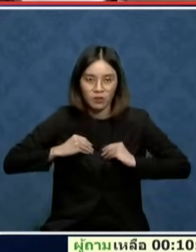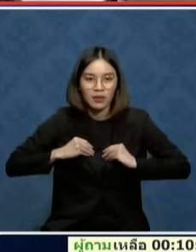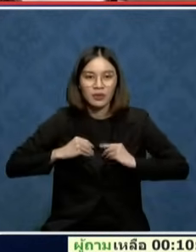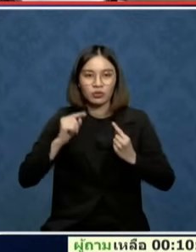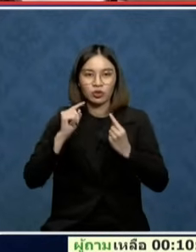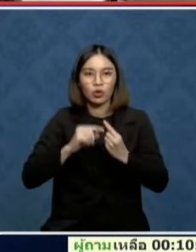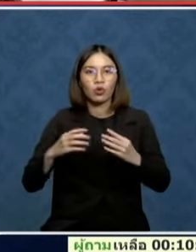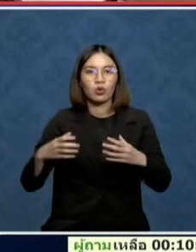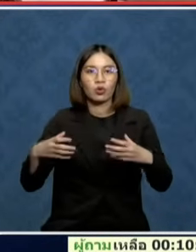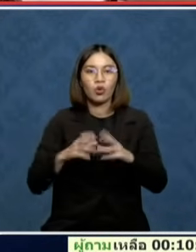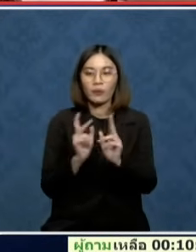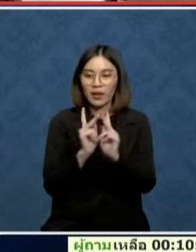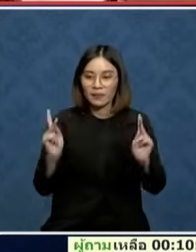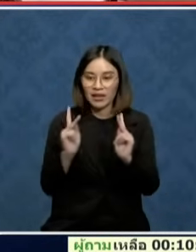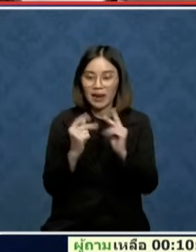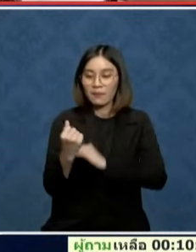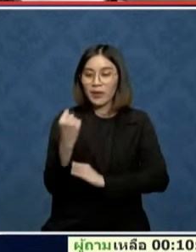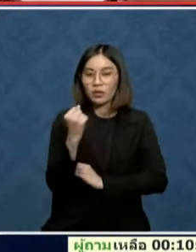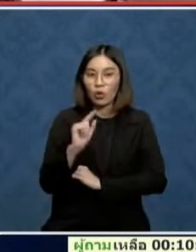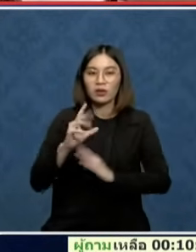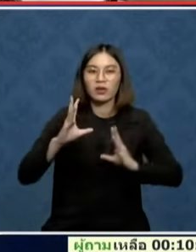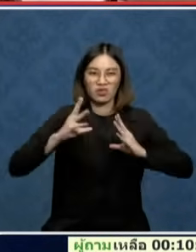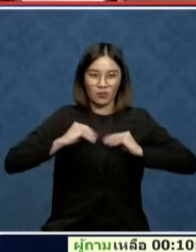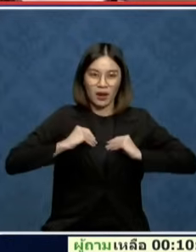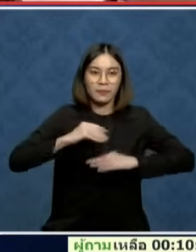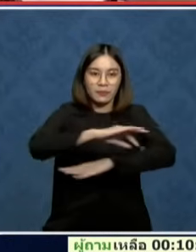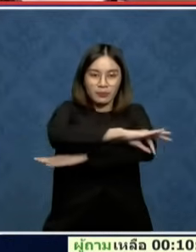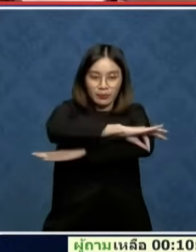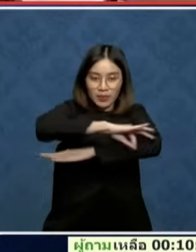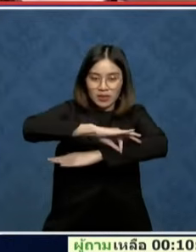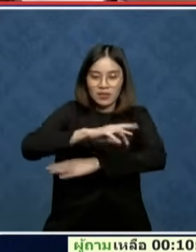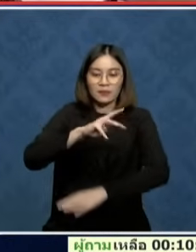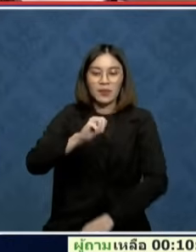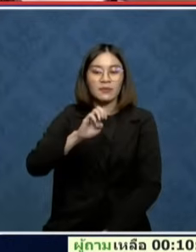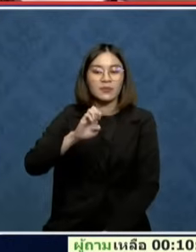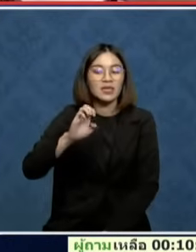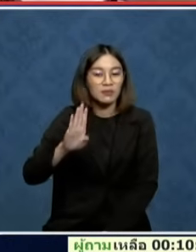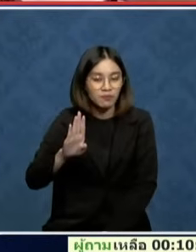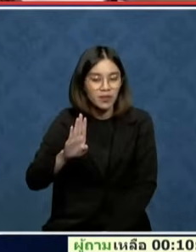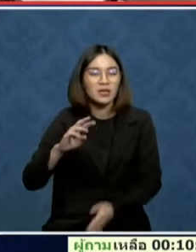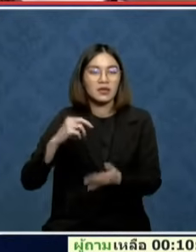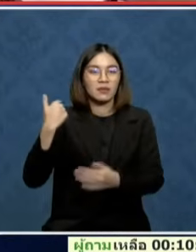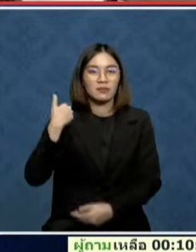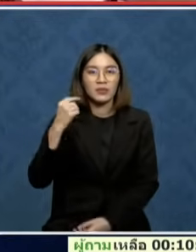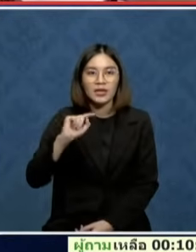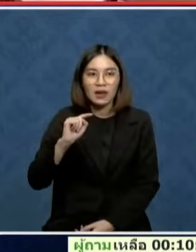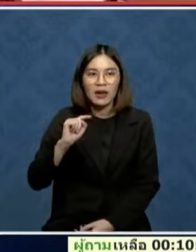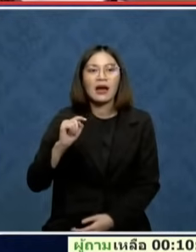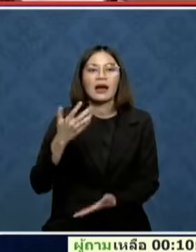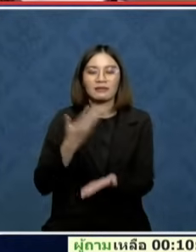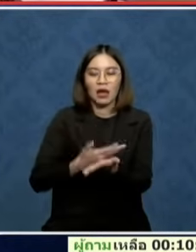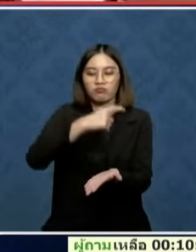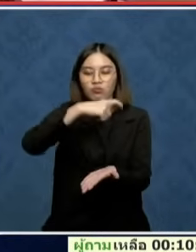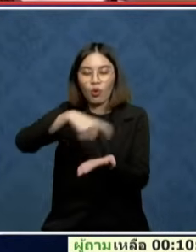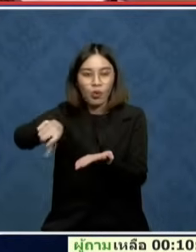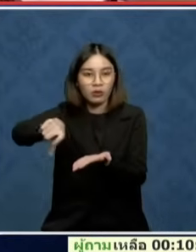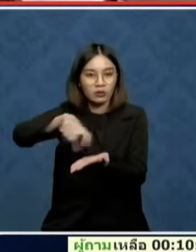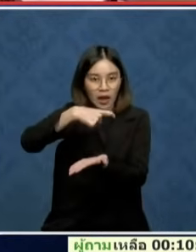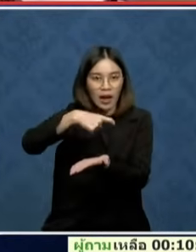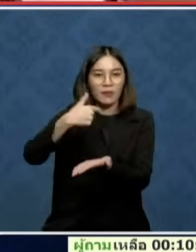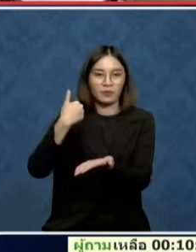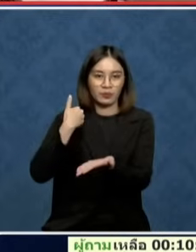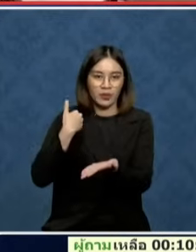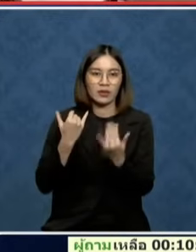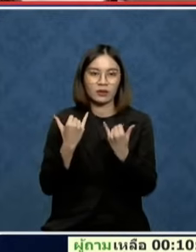กรรมาธิการความมั่นคงว่าบัญชีของ MEB ยังมีความเคลื่อนไหวอยู่ในปัจจุ